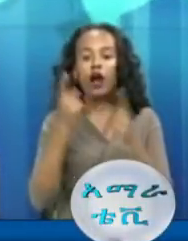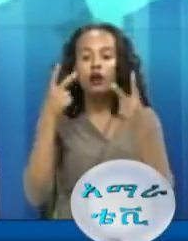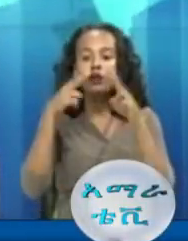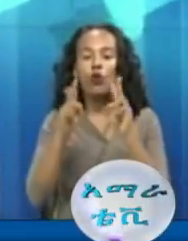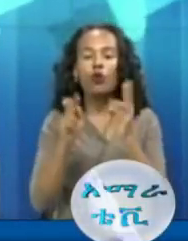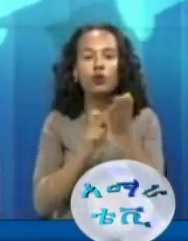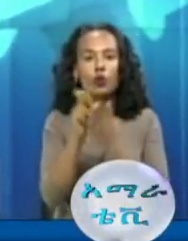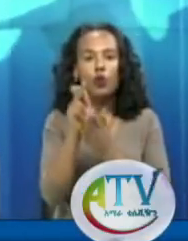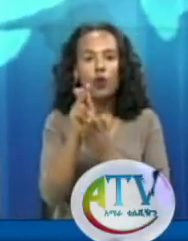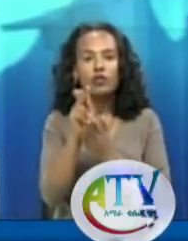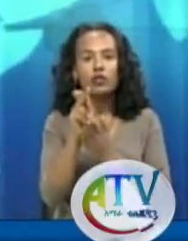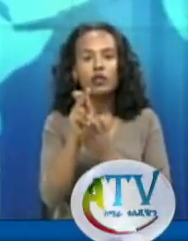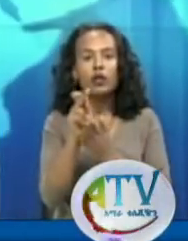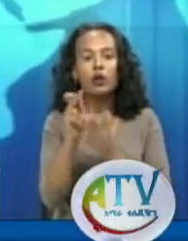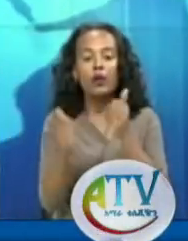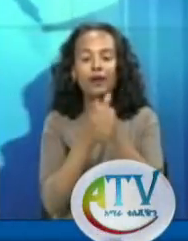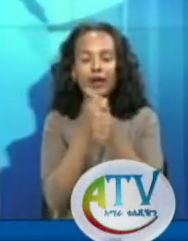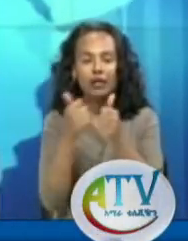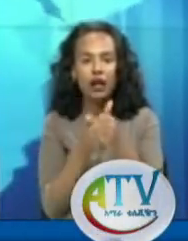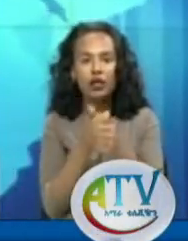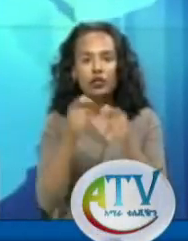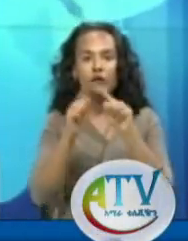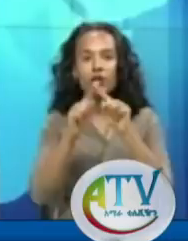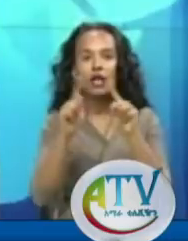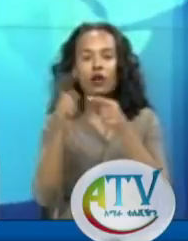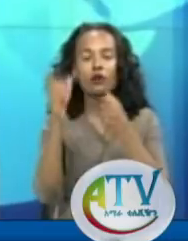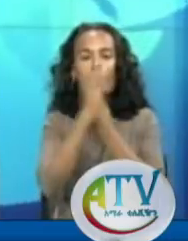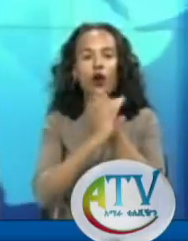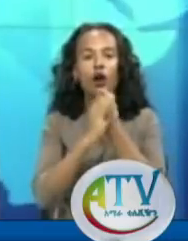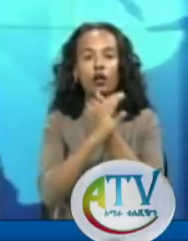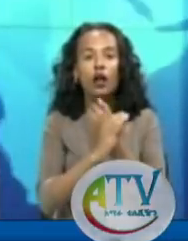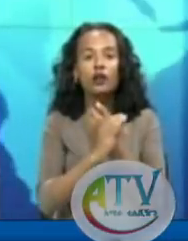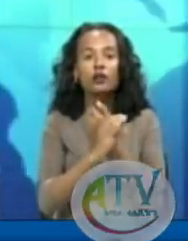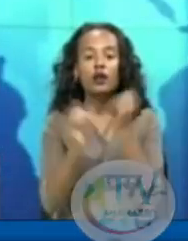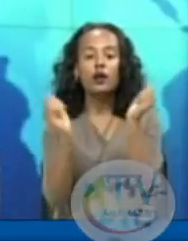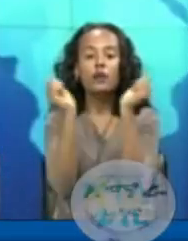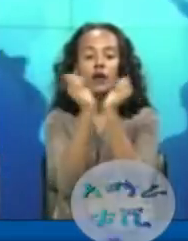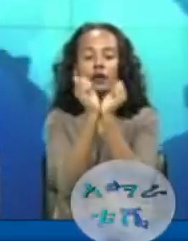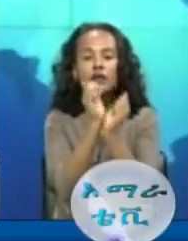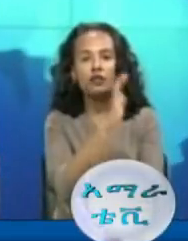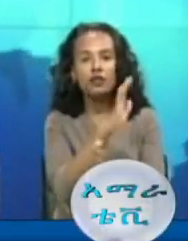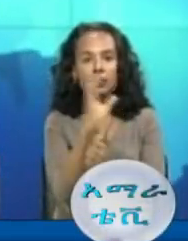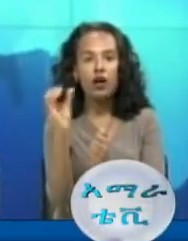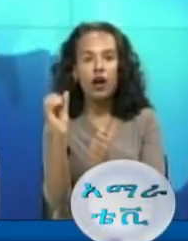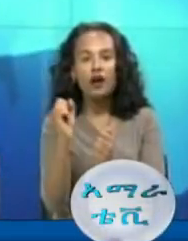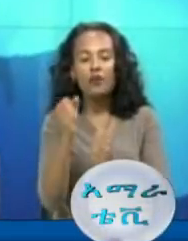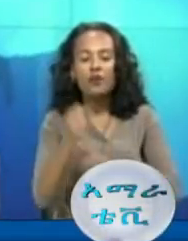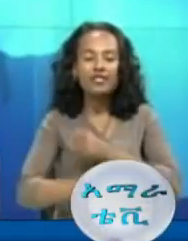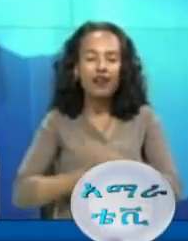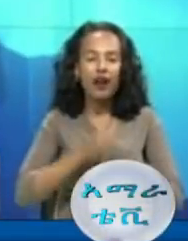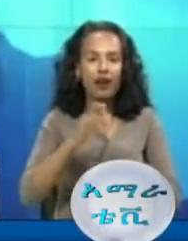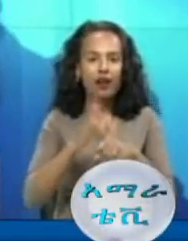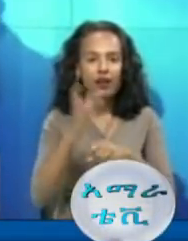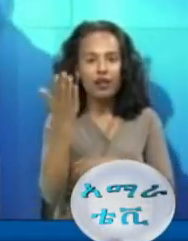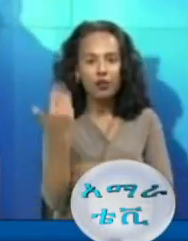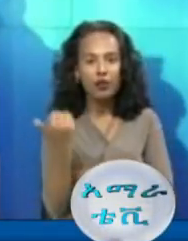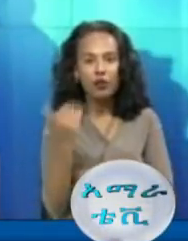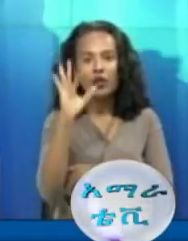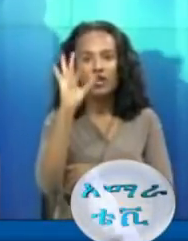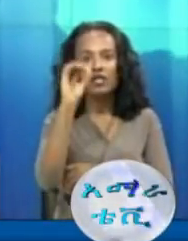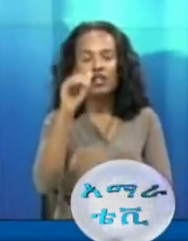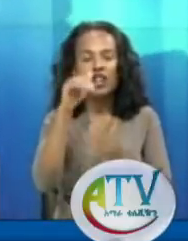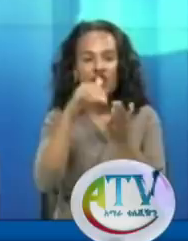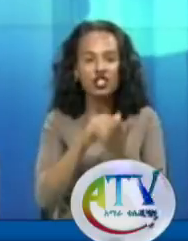ዲፕሎማሲን በመከተላችን በተለያዩ ሀገራት በእስርና በእንግልት ላይ የነበሩ